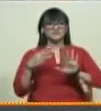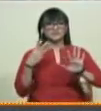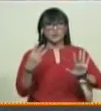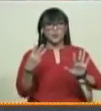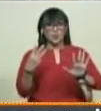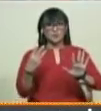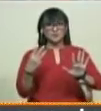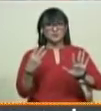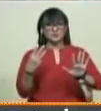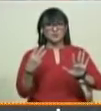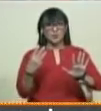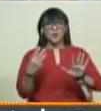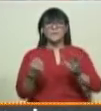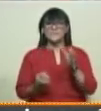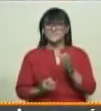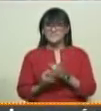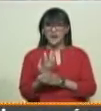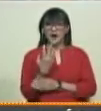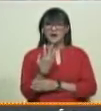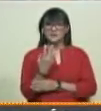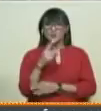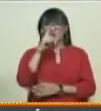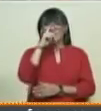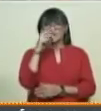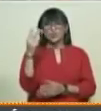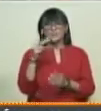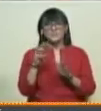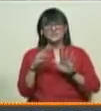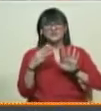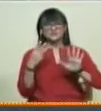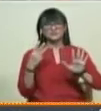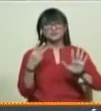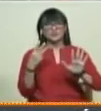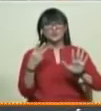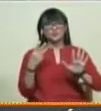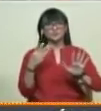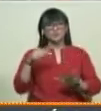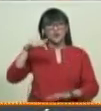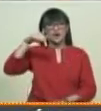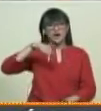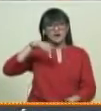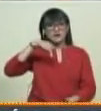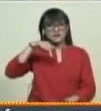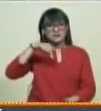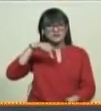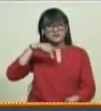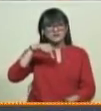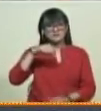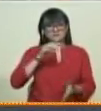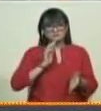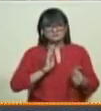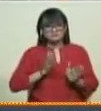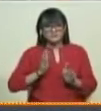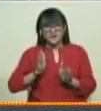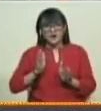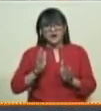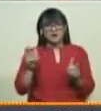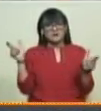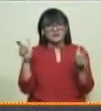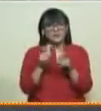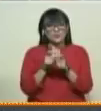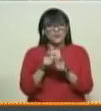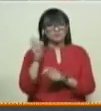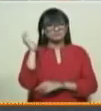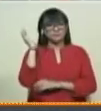de 2018 nosotros vamos a organizar en Estambul la cumbre extraordinaria de